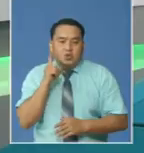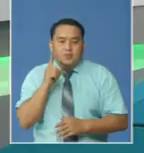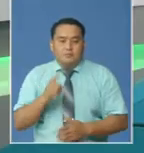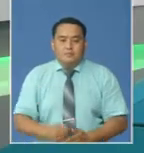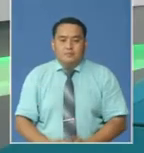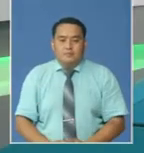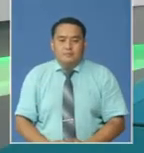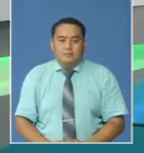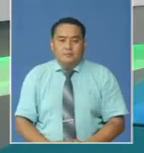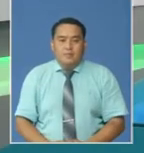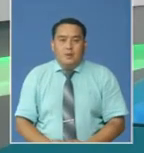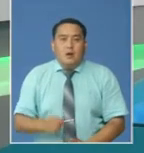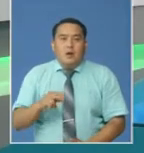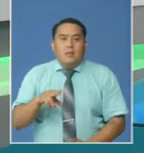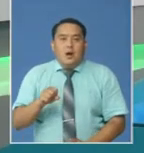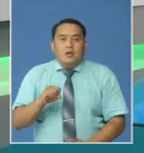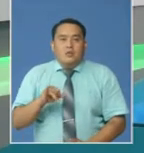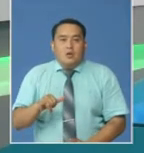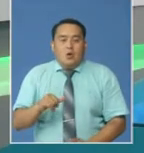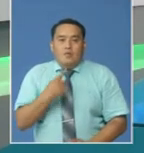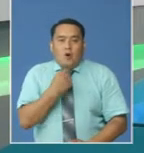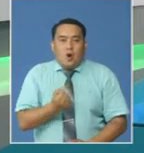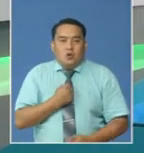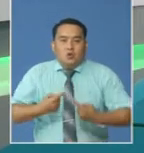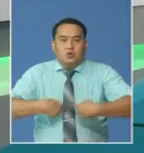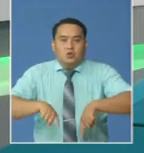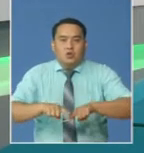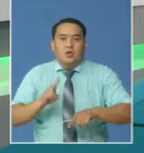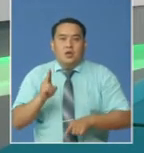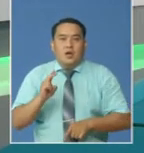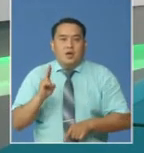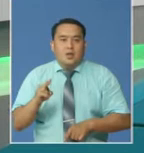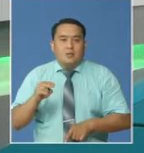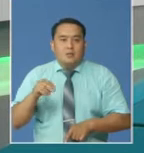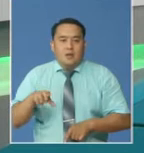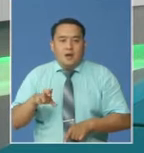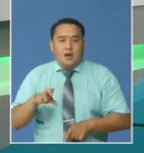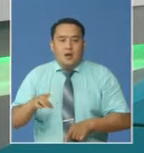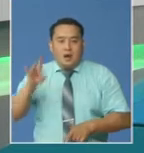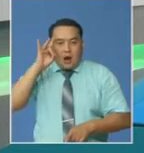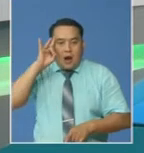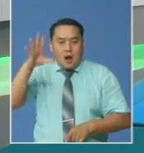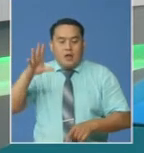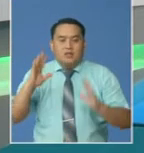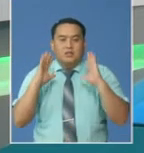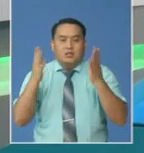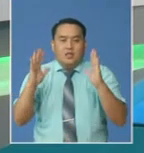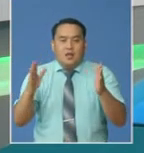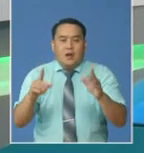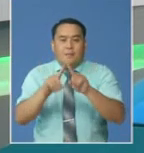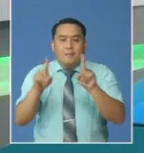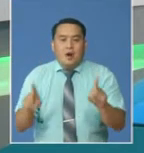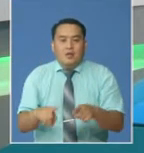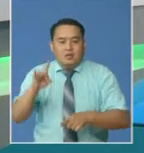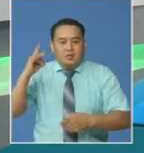интернет-ресурсов. В Мангистауской области воинской части пограничной службы КНБ открыли Аллею славы. Посетители встречают портреты